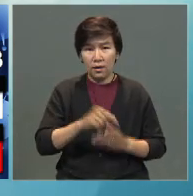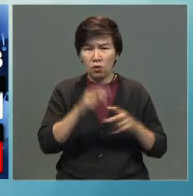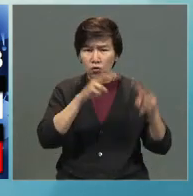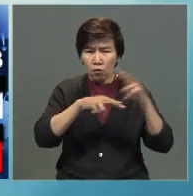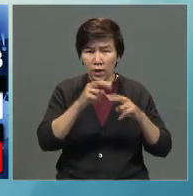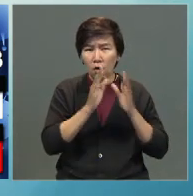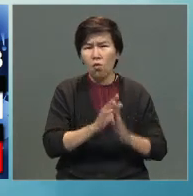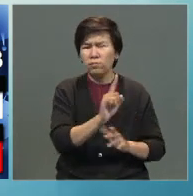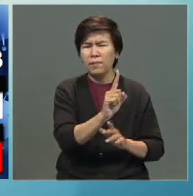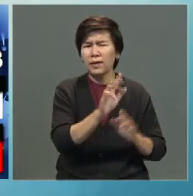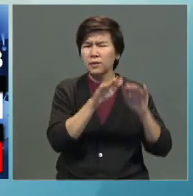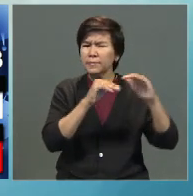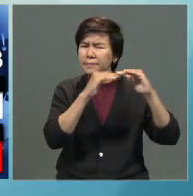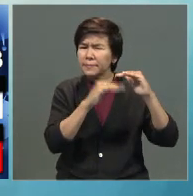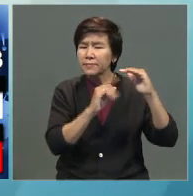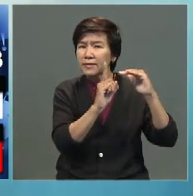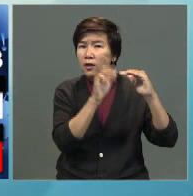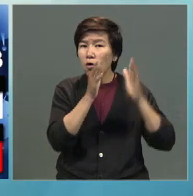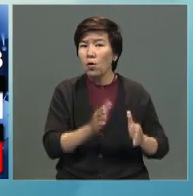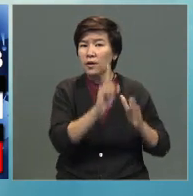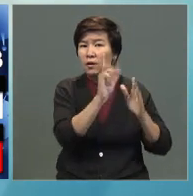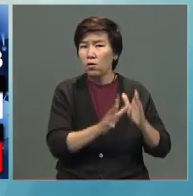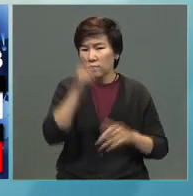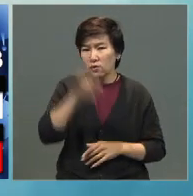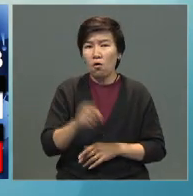0.9คือประมาณเกือบ 1